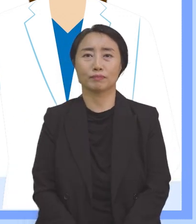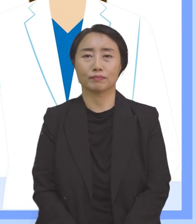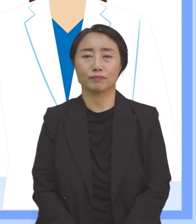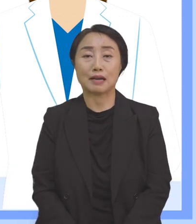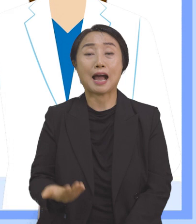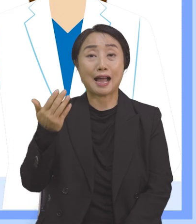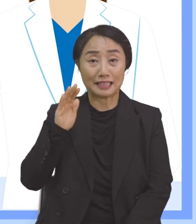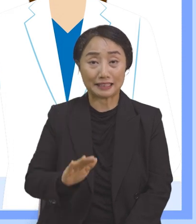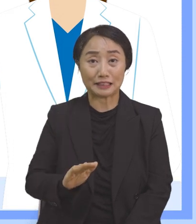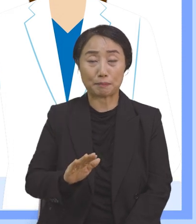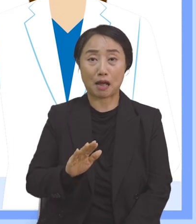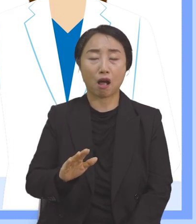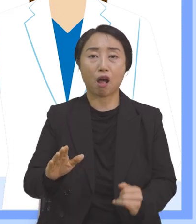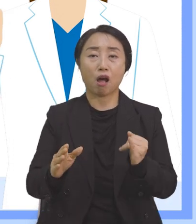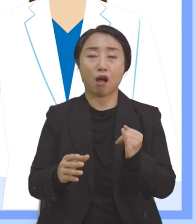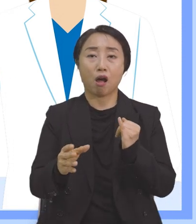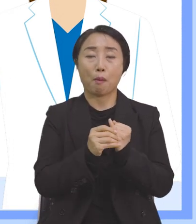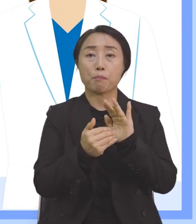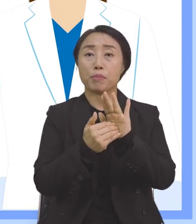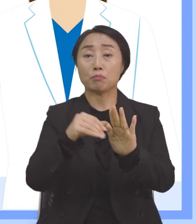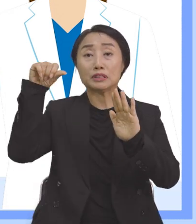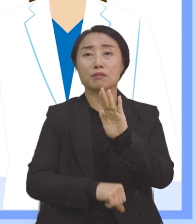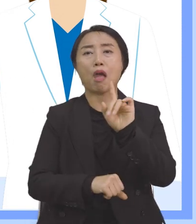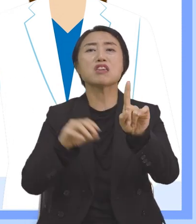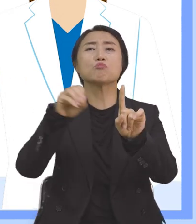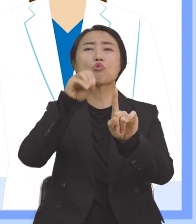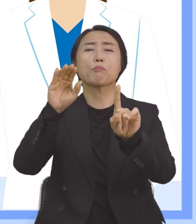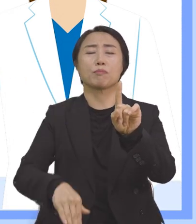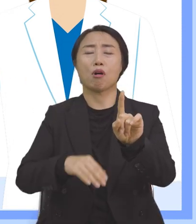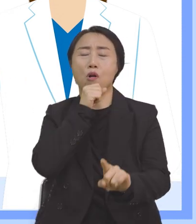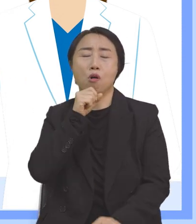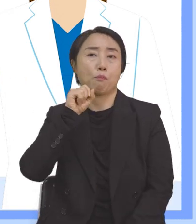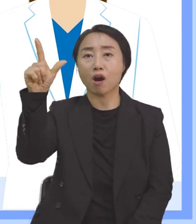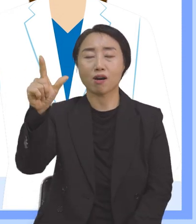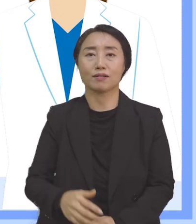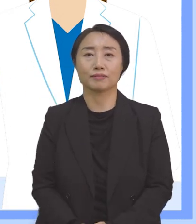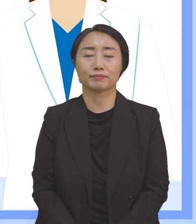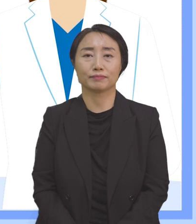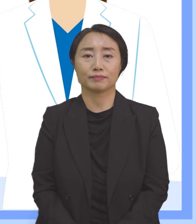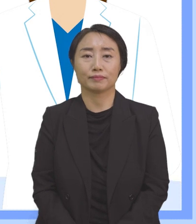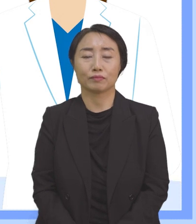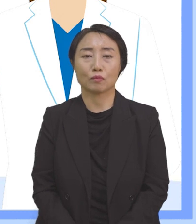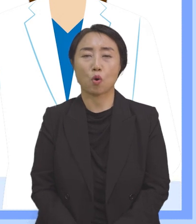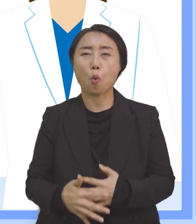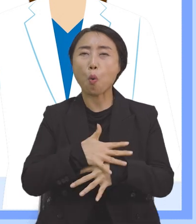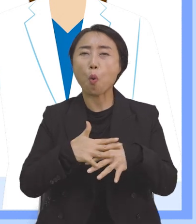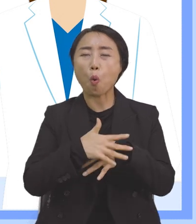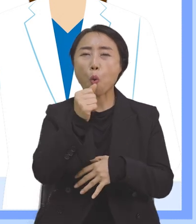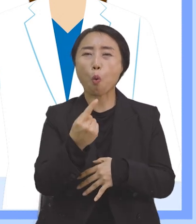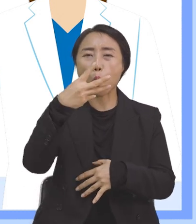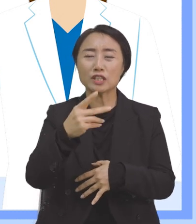있습니다. 하지만 피임의 실패율이 1% 미만으로 피임 성공률이 높은 방법입니다.